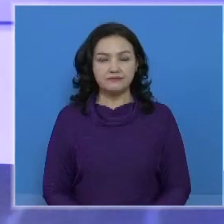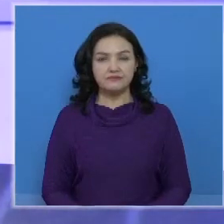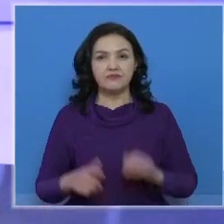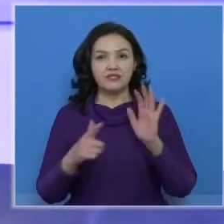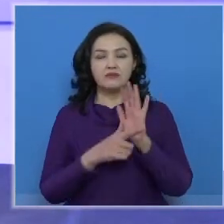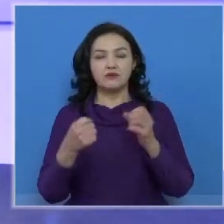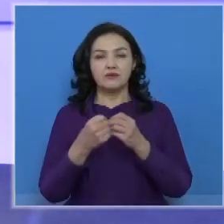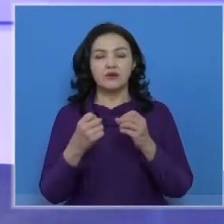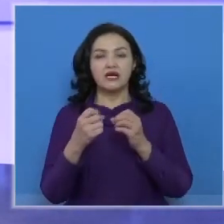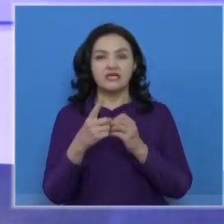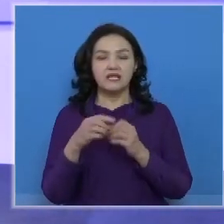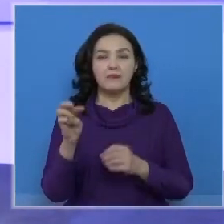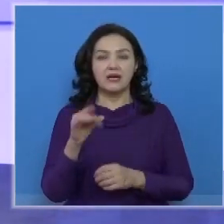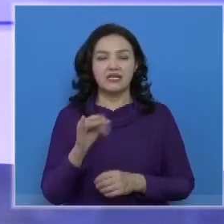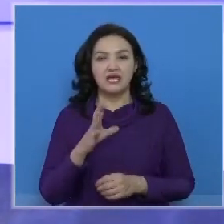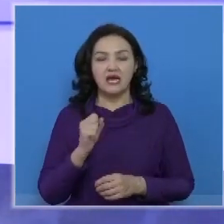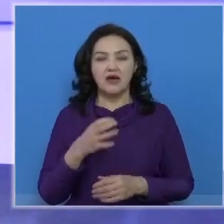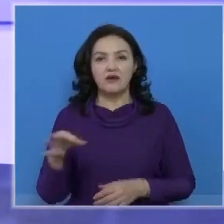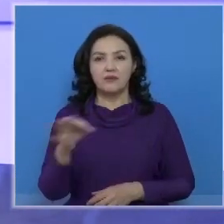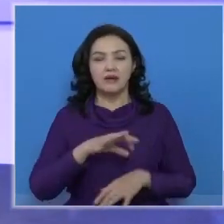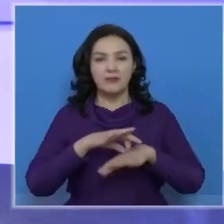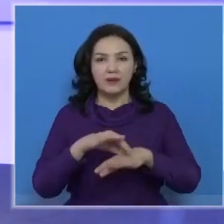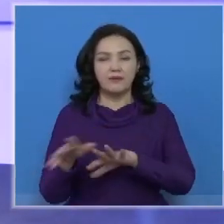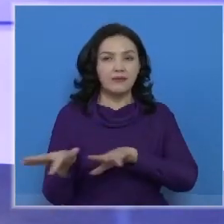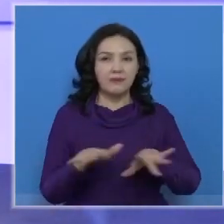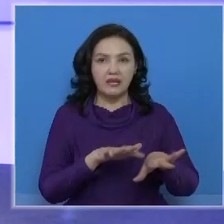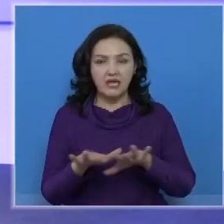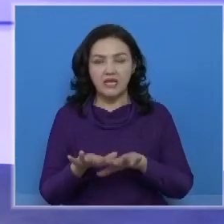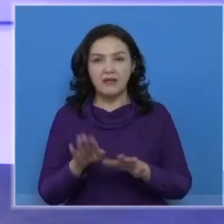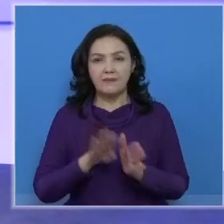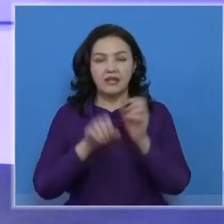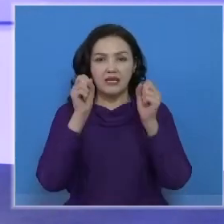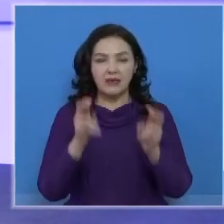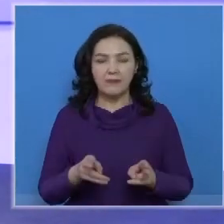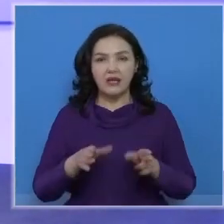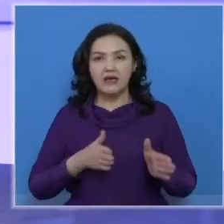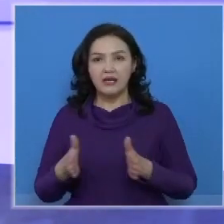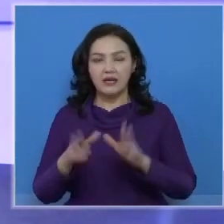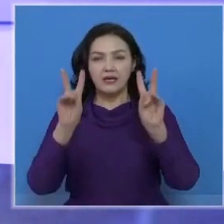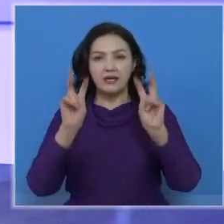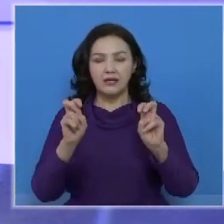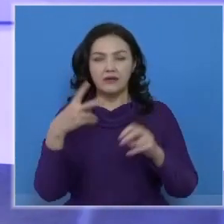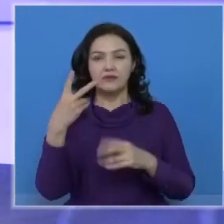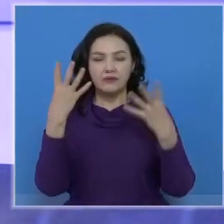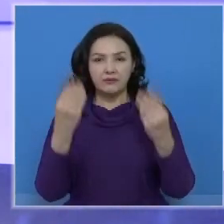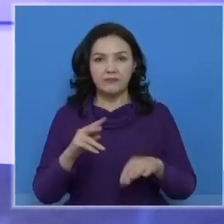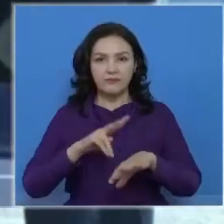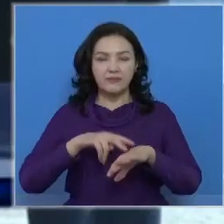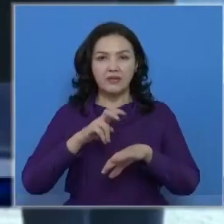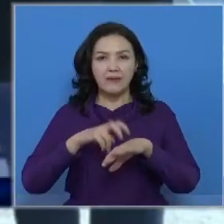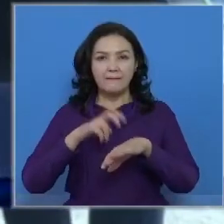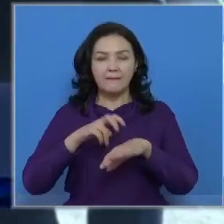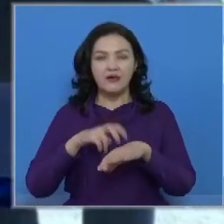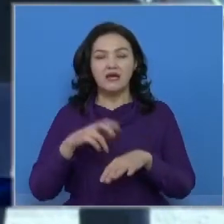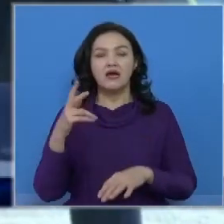С 7 по 11 марта в области проходят оперативно-профилактическое мероприятие «Безопасная дорога». По результатам двух дней полицейскими пресечено